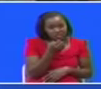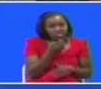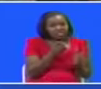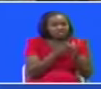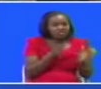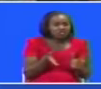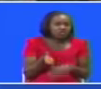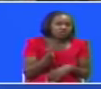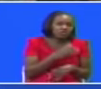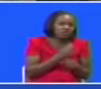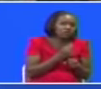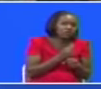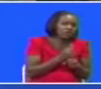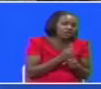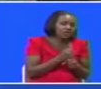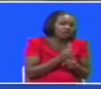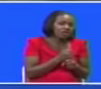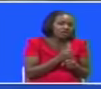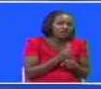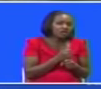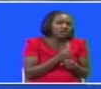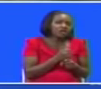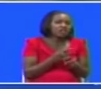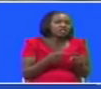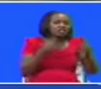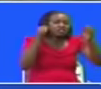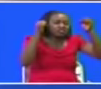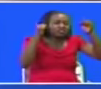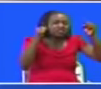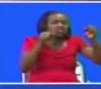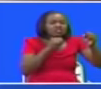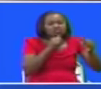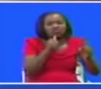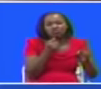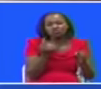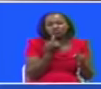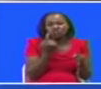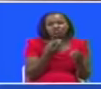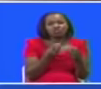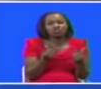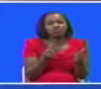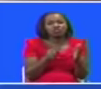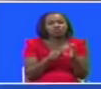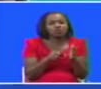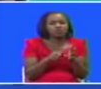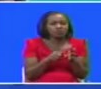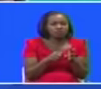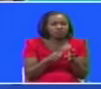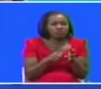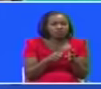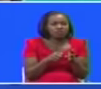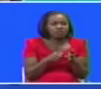warudi kazini, waendelee vile inatakikana, na kugoma sio kile kiwango kinaweza kukufikia, sio kile